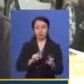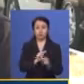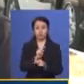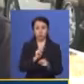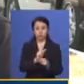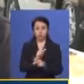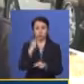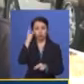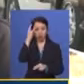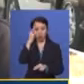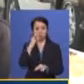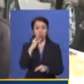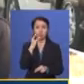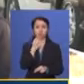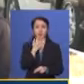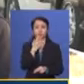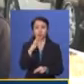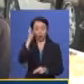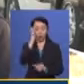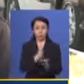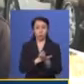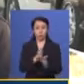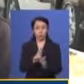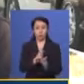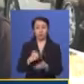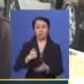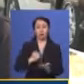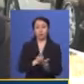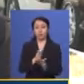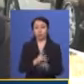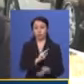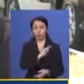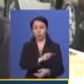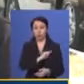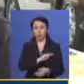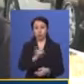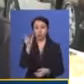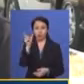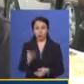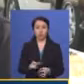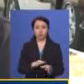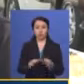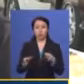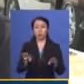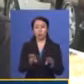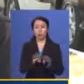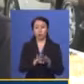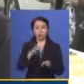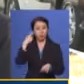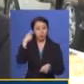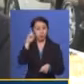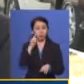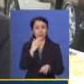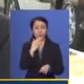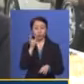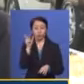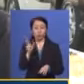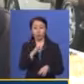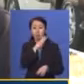по изучению казахского языка госслужащие, военнослужащие, работники гражданской сферы. Уровень владения языком